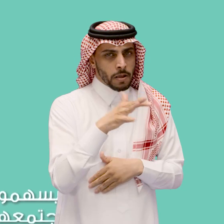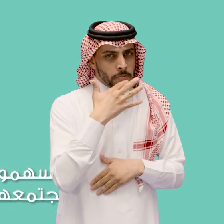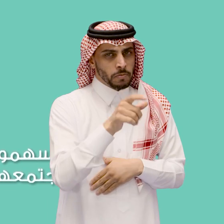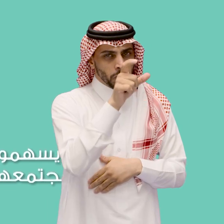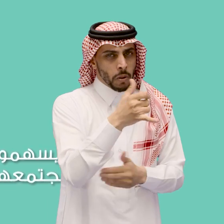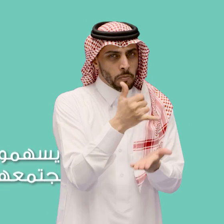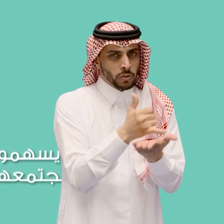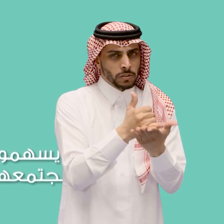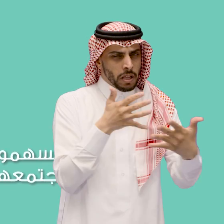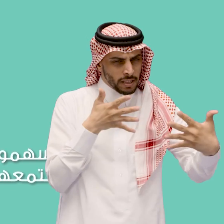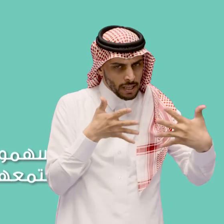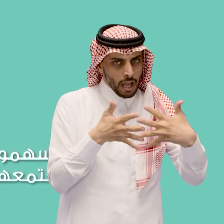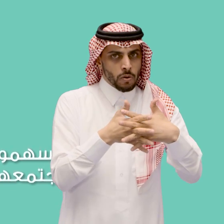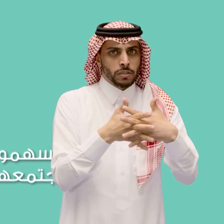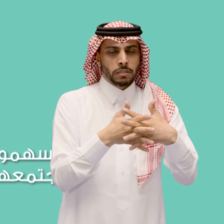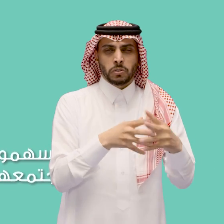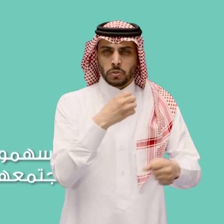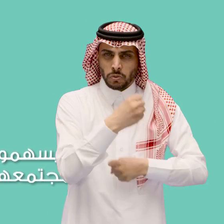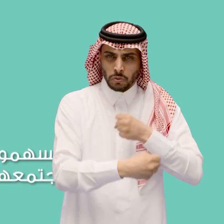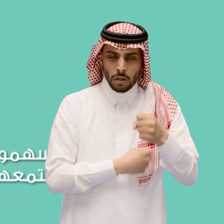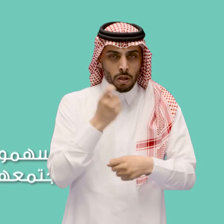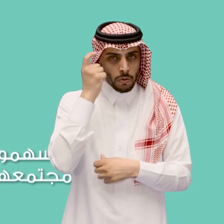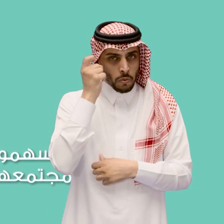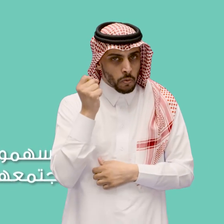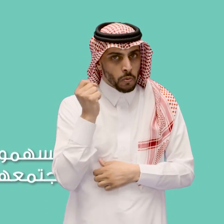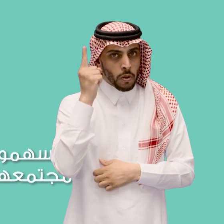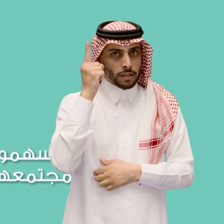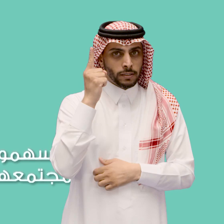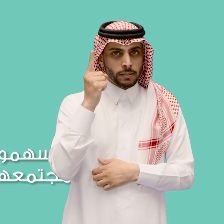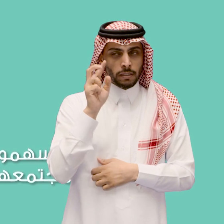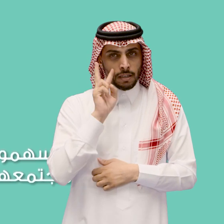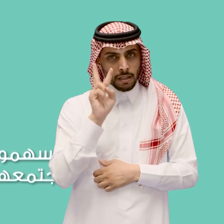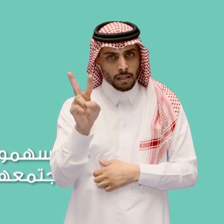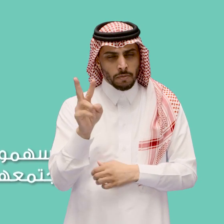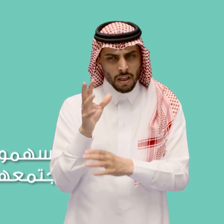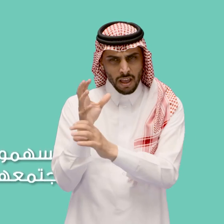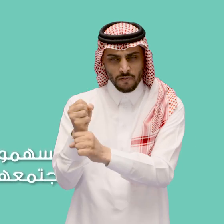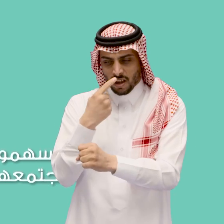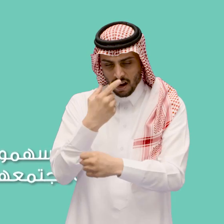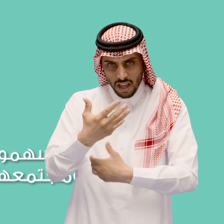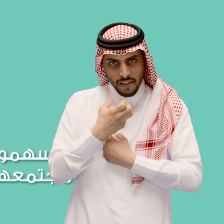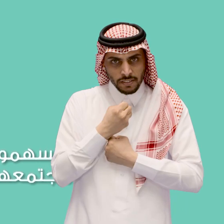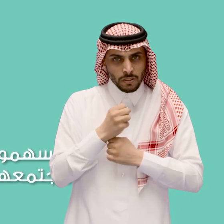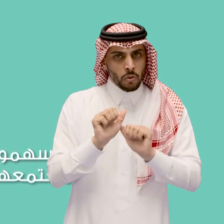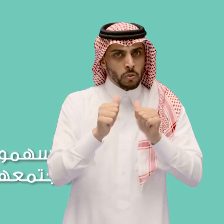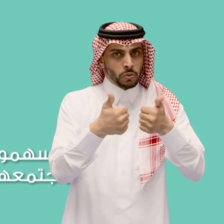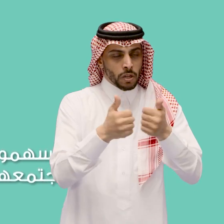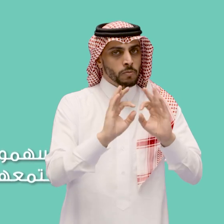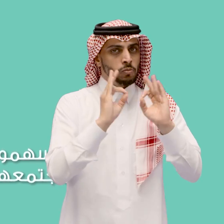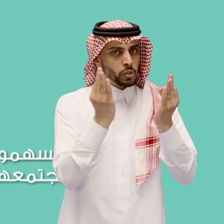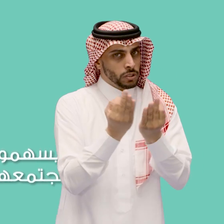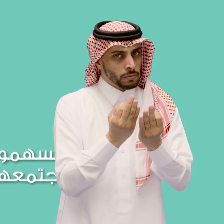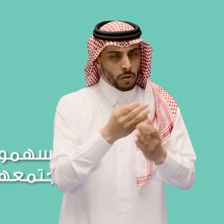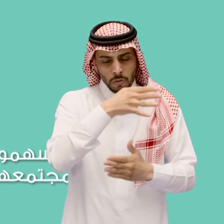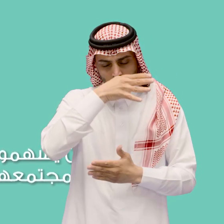والمختصين والمهتمين الذين يسهمون بوعيهم وبصيرتهم بحماية ذواتهم وأسرهم ومجتمعهم